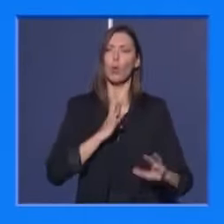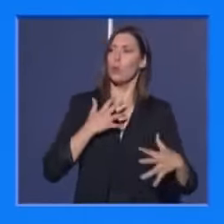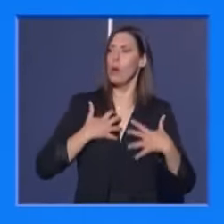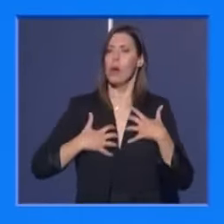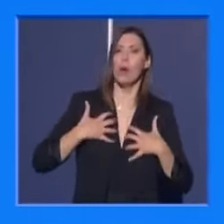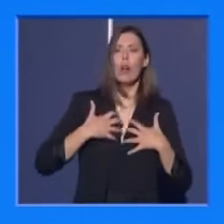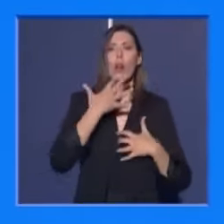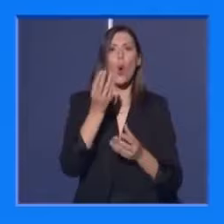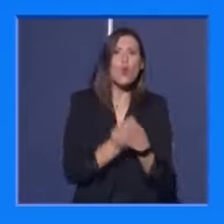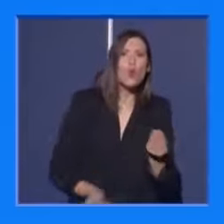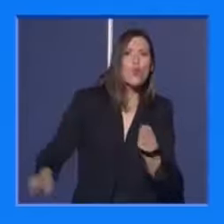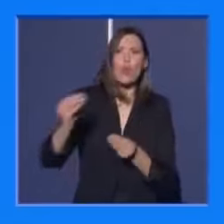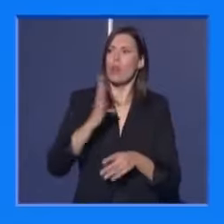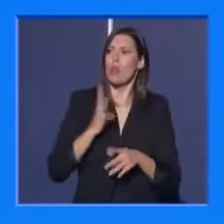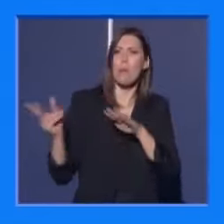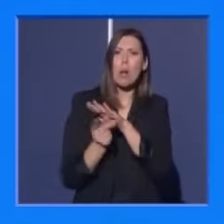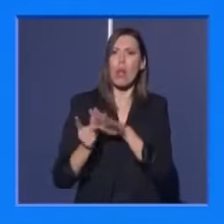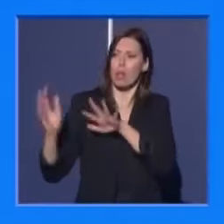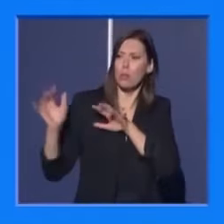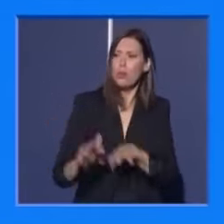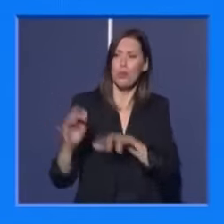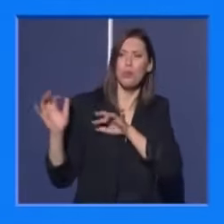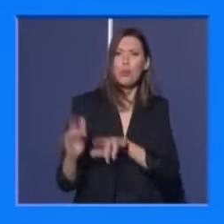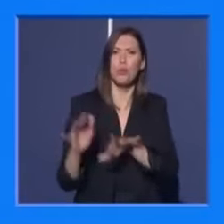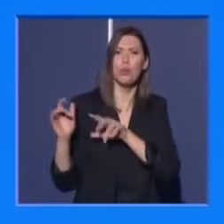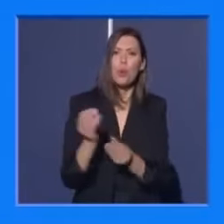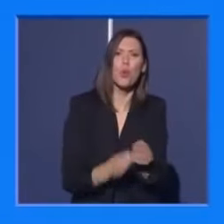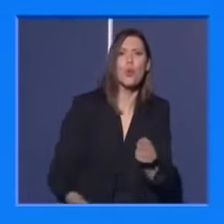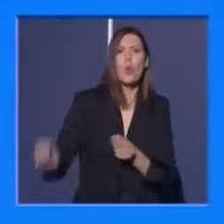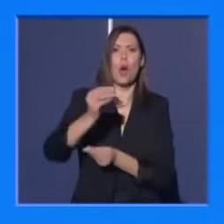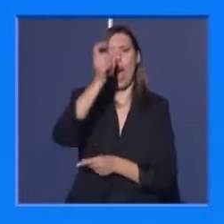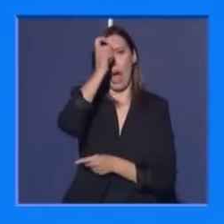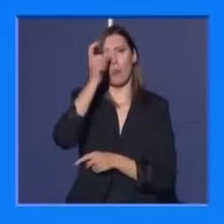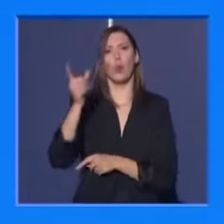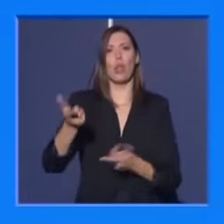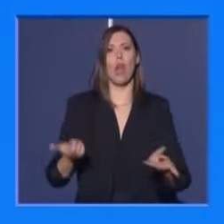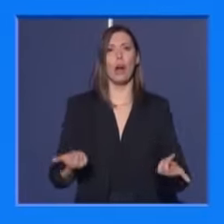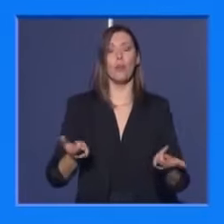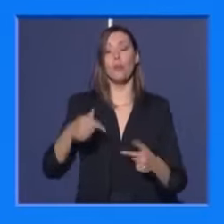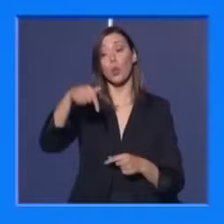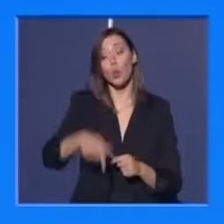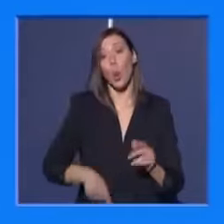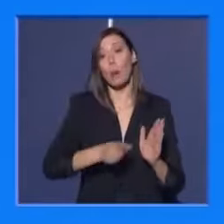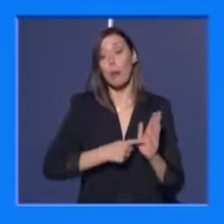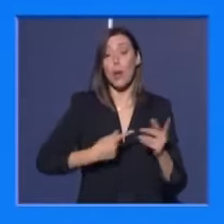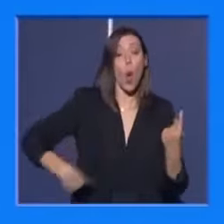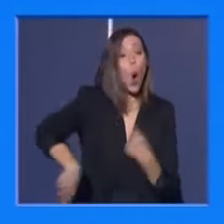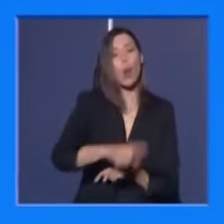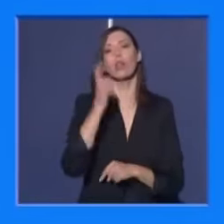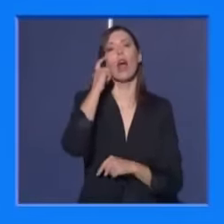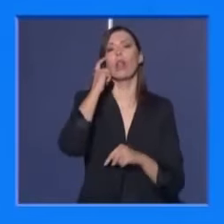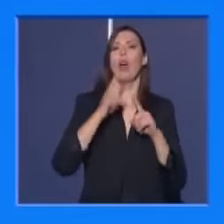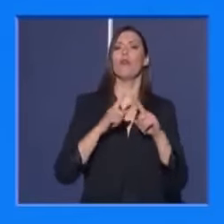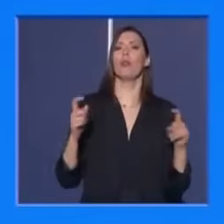αυξάνονται. Και πρέπει εδώ να αντιληφθούμε το πιο σημαντικό, φίλες και φίλοι. Η Τουρκία απέκτησε επί ΣΥΡΙΖΑ ένα